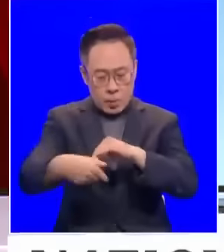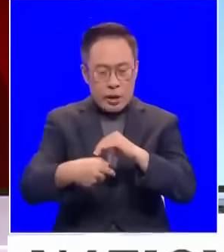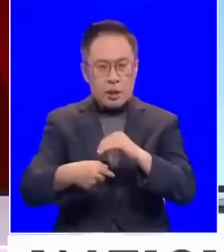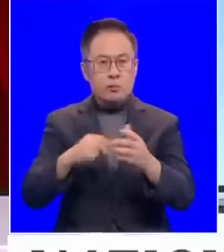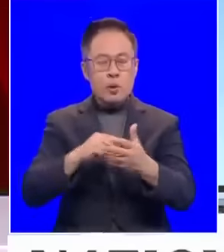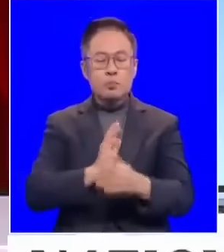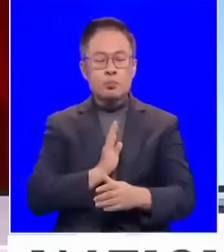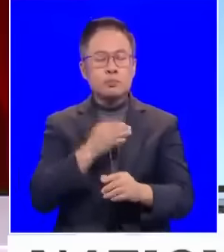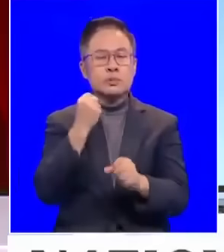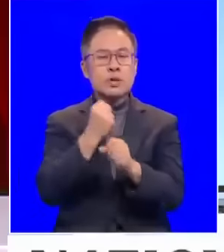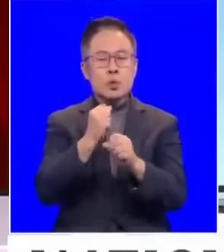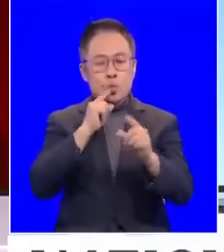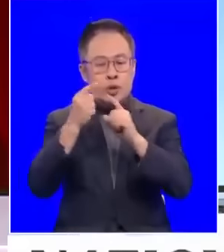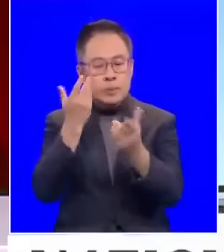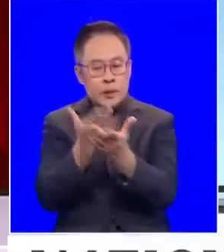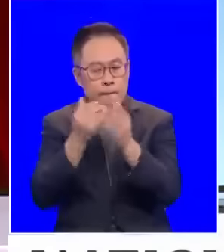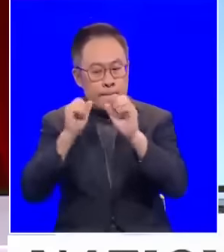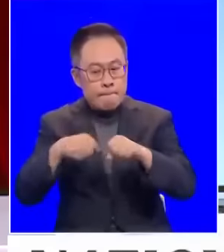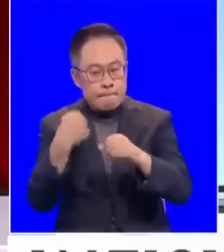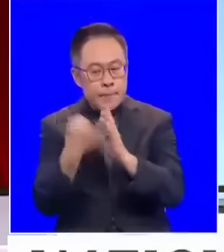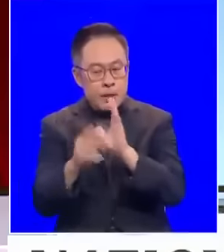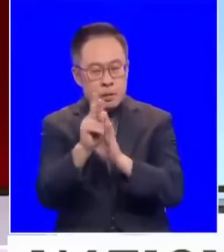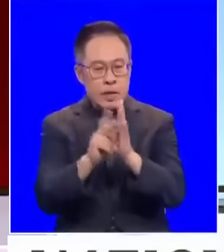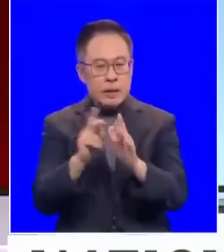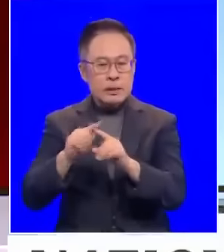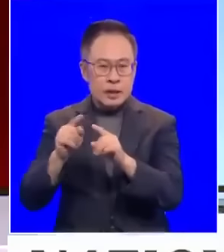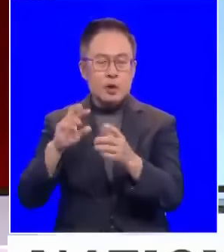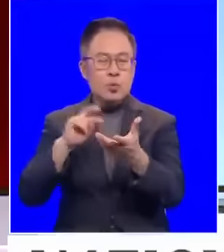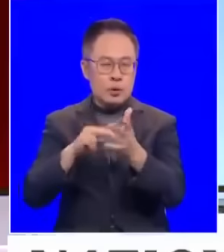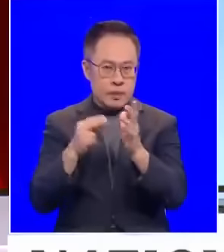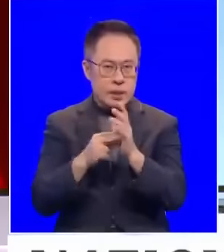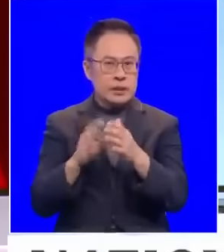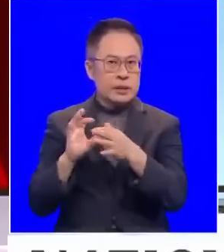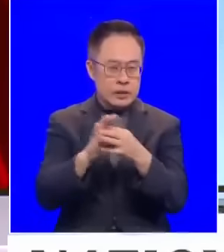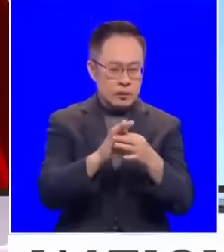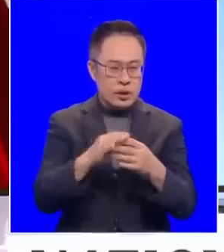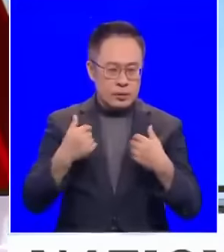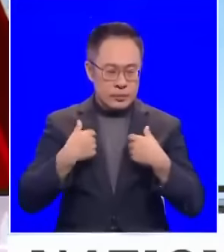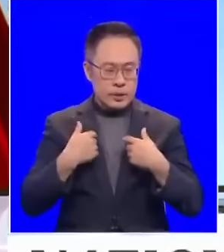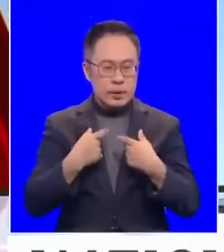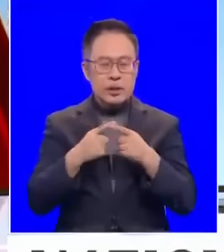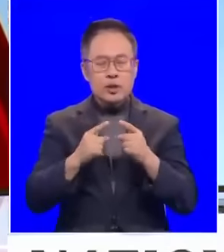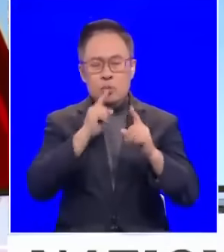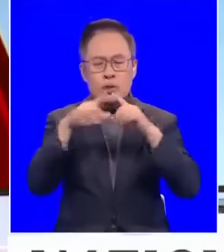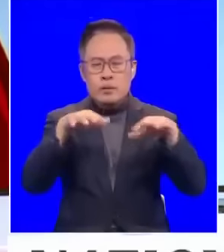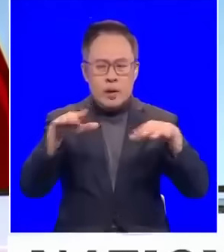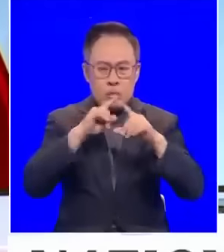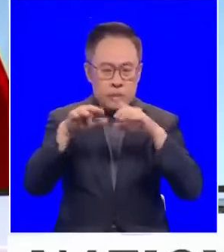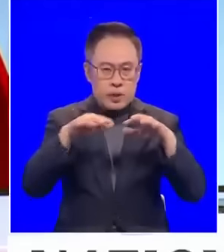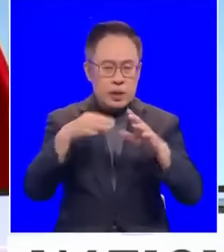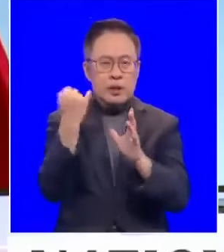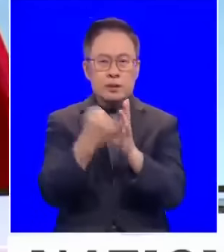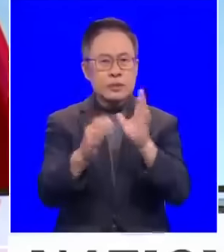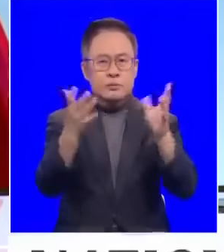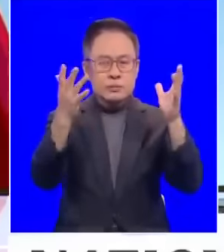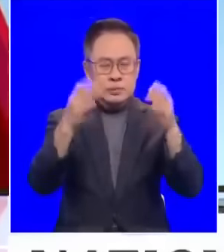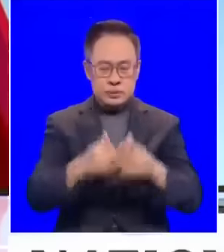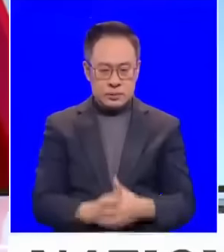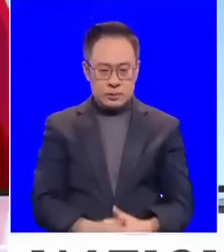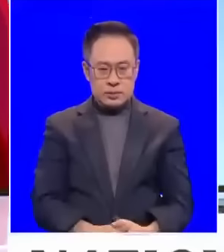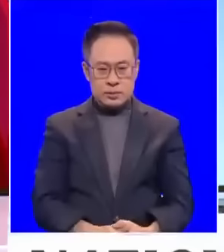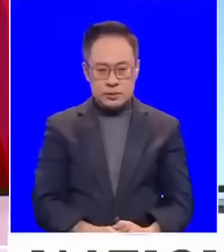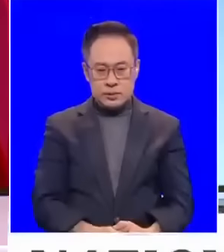ต้องสงสัยอ่ะดิฉันเชื่อว่าตำรวจน่าจะเชิญตัวไปเพื่อที่จะมาสอบปากคำแล้วก็ขยายผลเพิ่มเติมนะคะ อ ่ะ